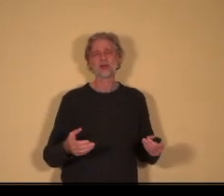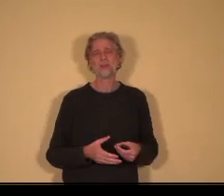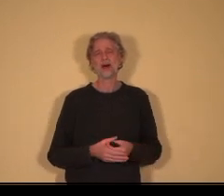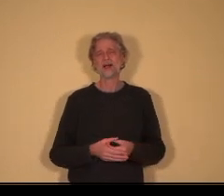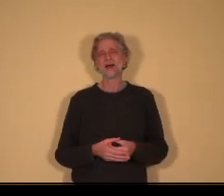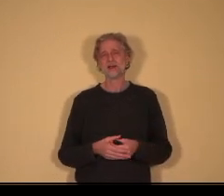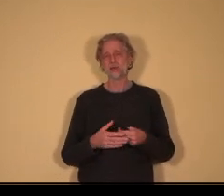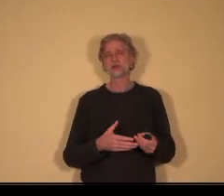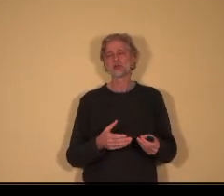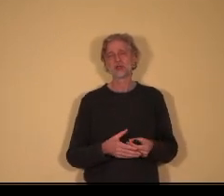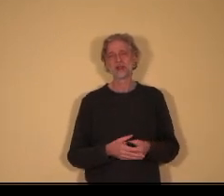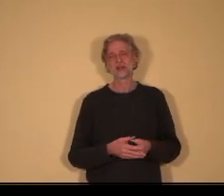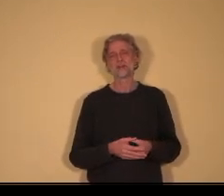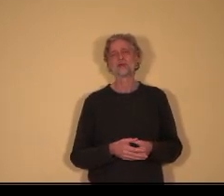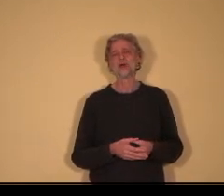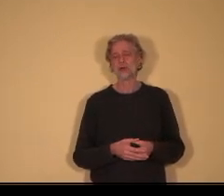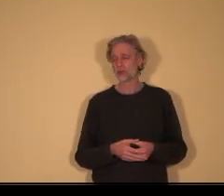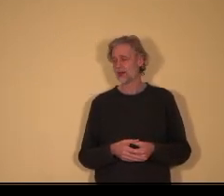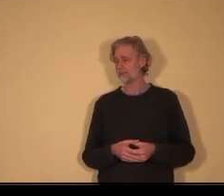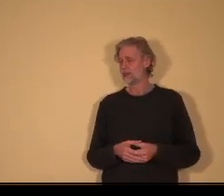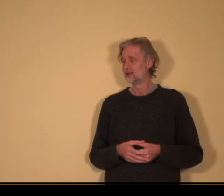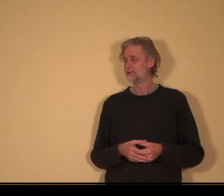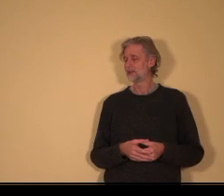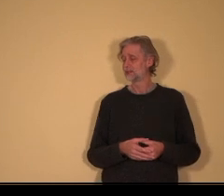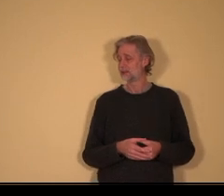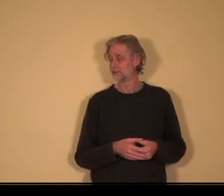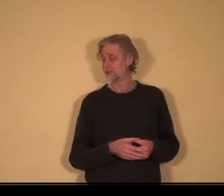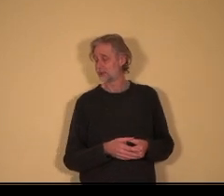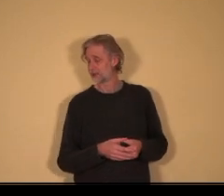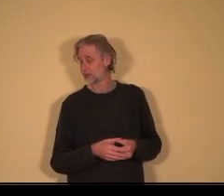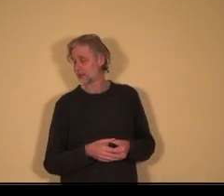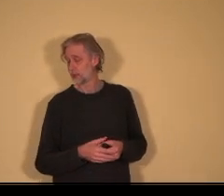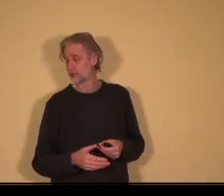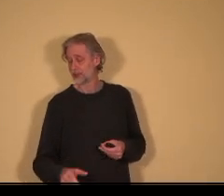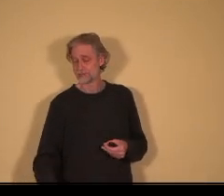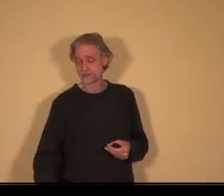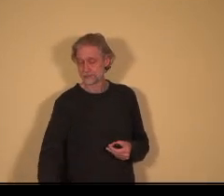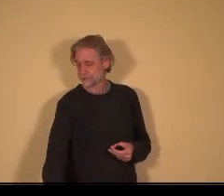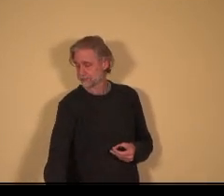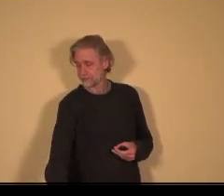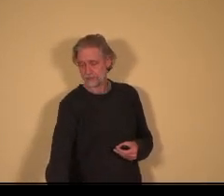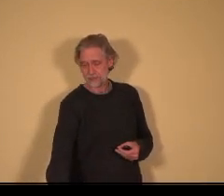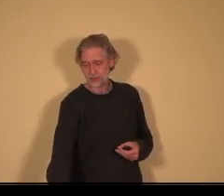wir global eine überdurchschnittliche Temperaturerhöhung haben, wird dadurch größer.